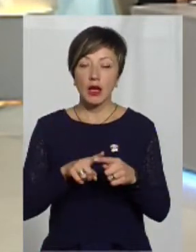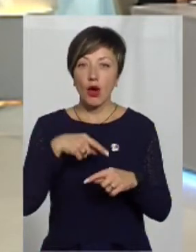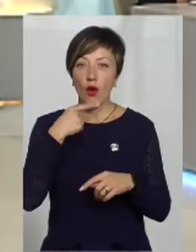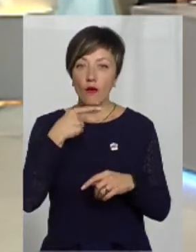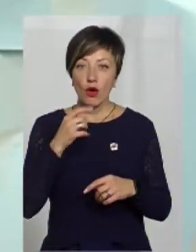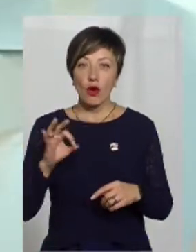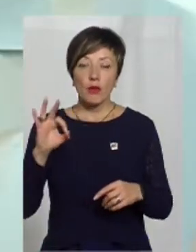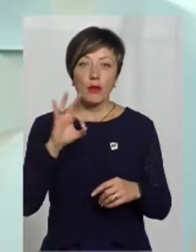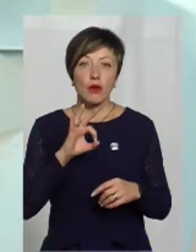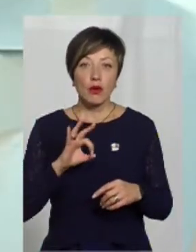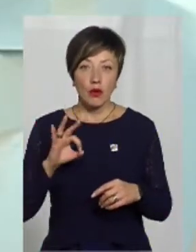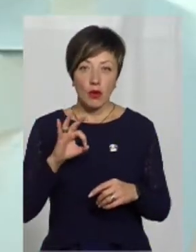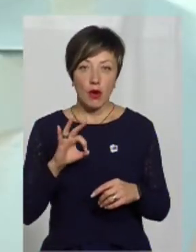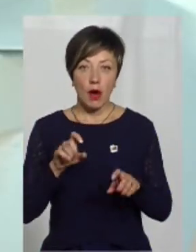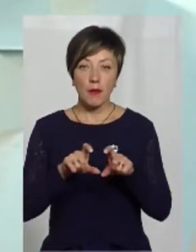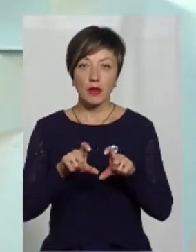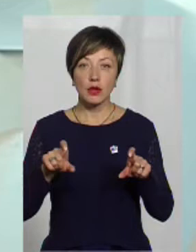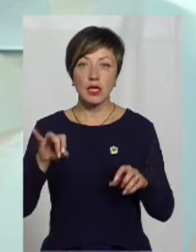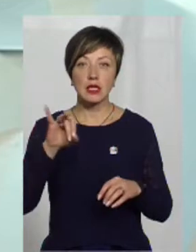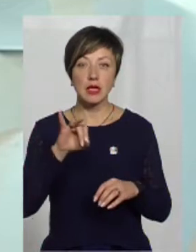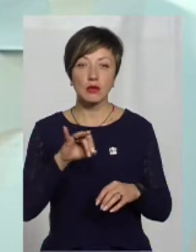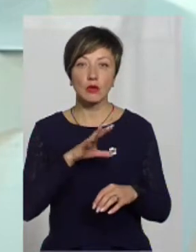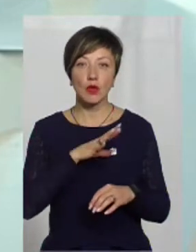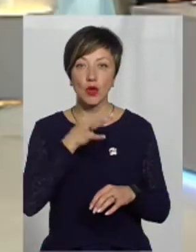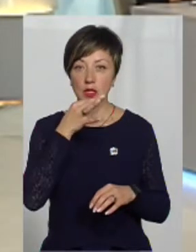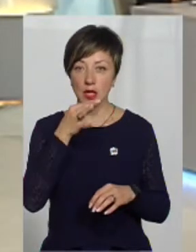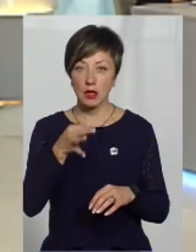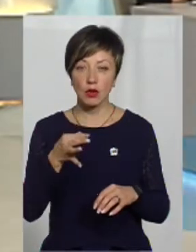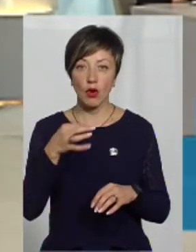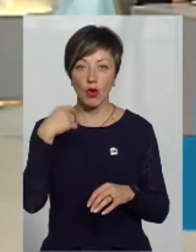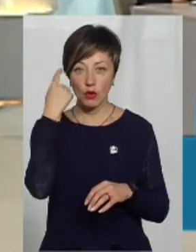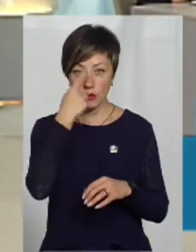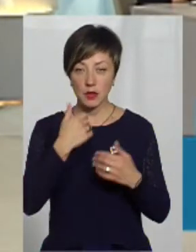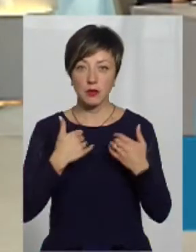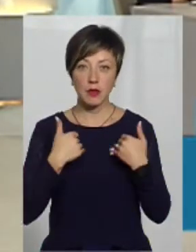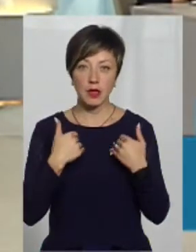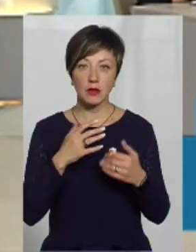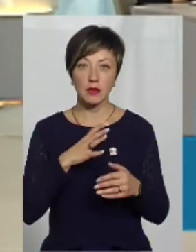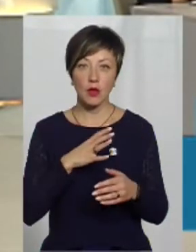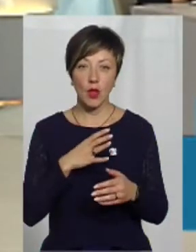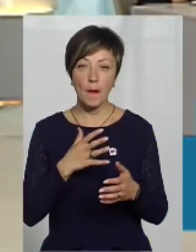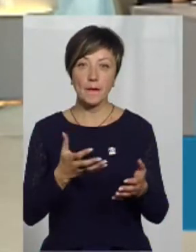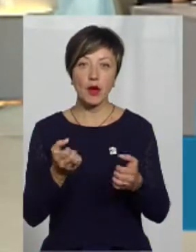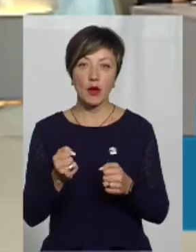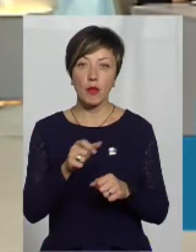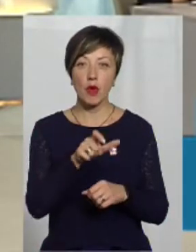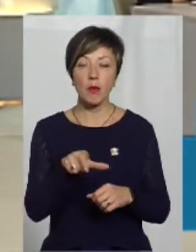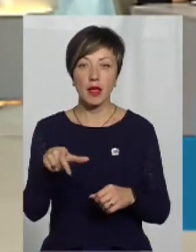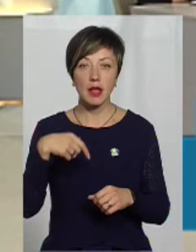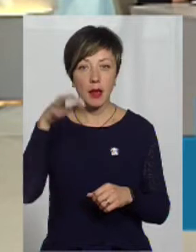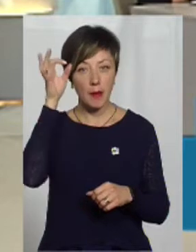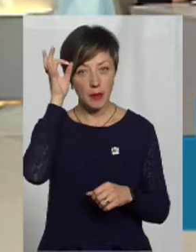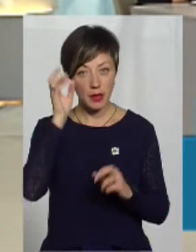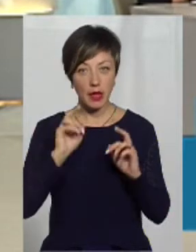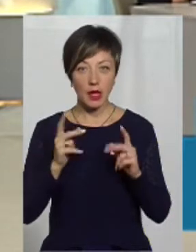наприклад, про амбулаторію в Ізяславі, було сказано особисто, в мене був особистий прийом громадян, і я пам'ятаю,